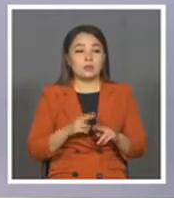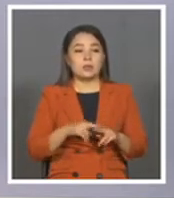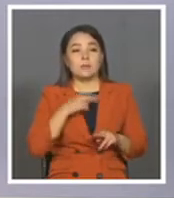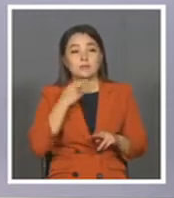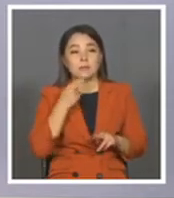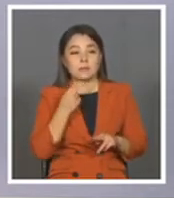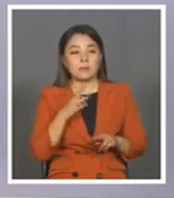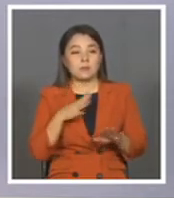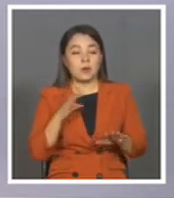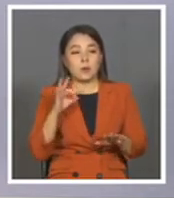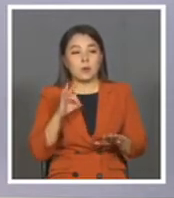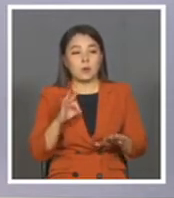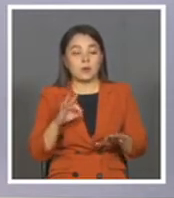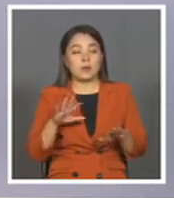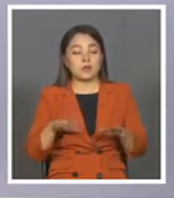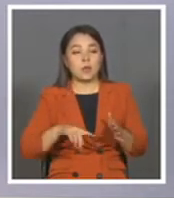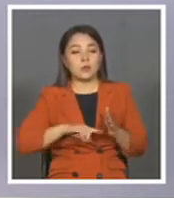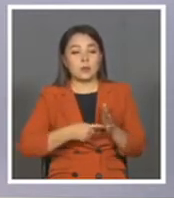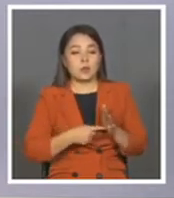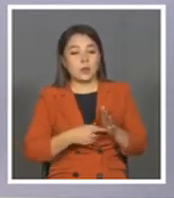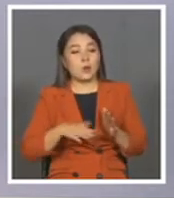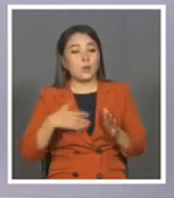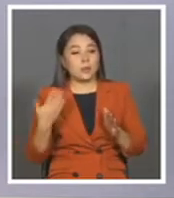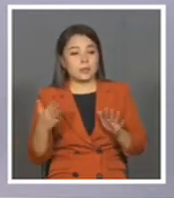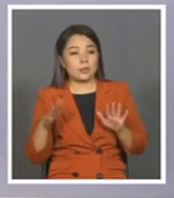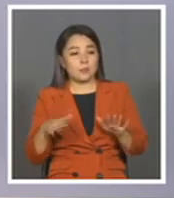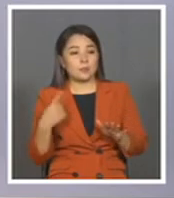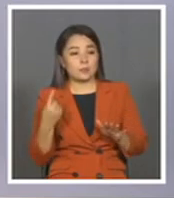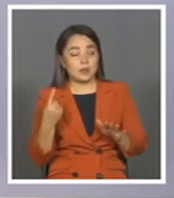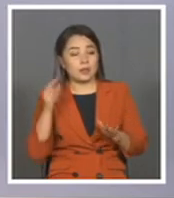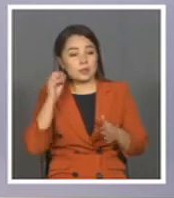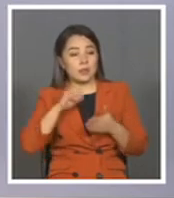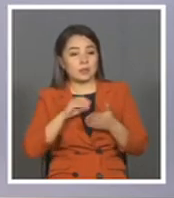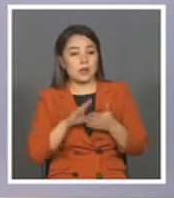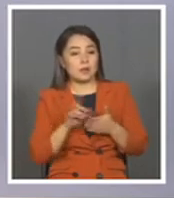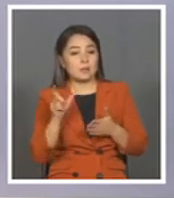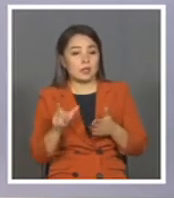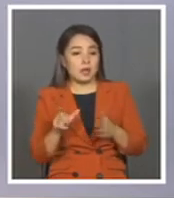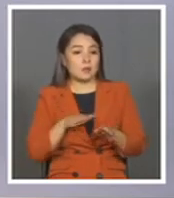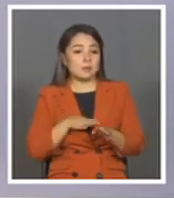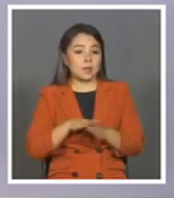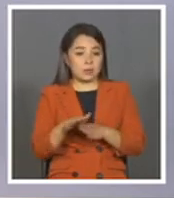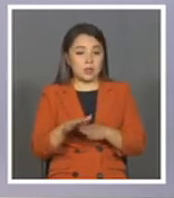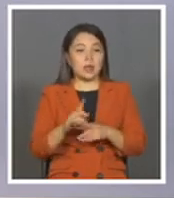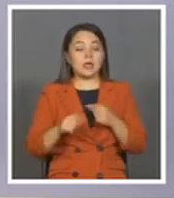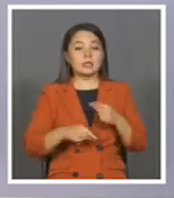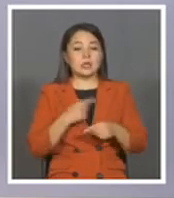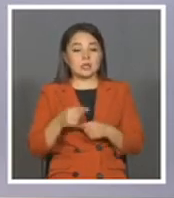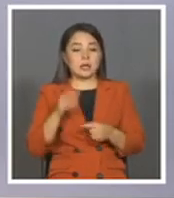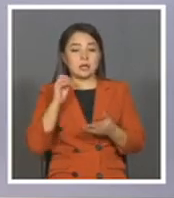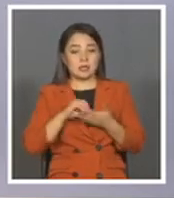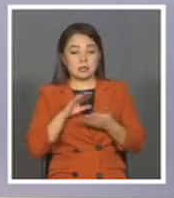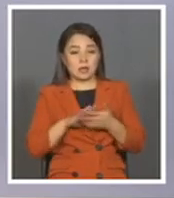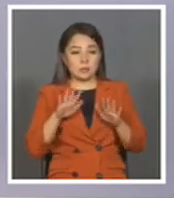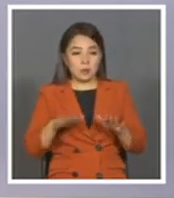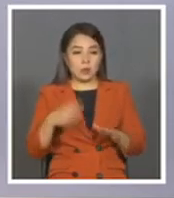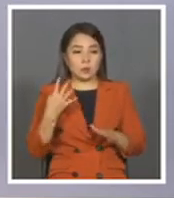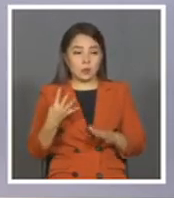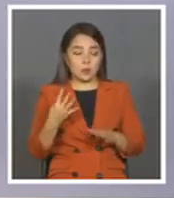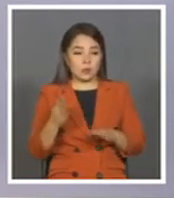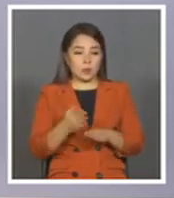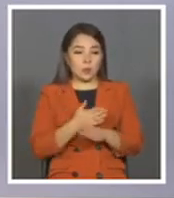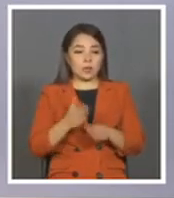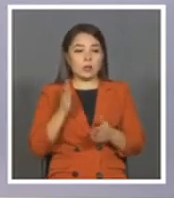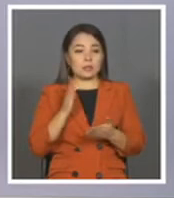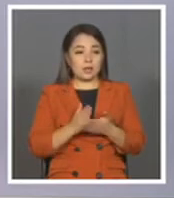қарасаңыздар, О нүктесінің оң жағында және де бірінші бірлік кесінді бүтіндей алынып, келесі бірлік кесінді 4 бөлікке